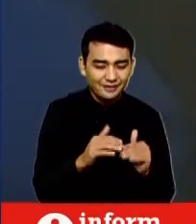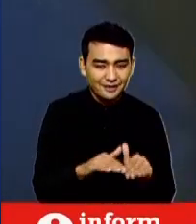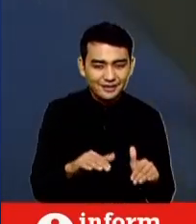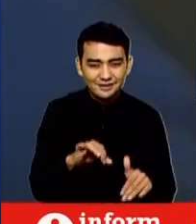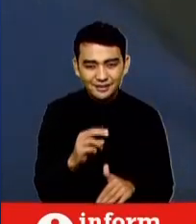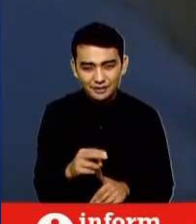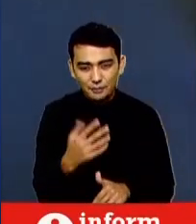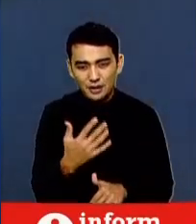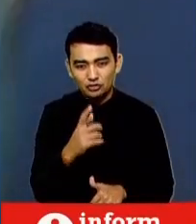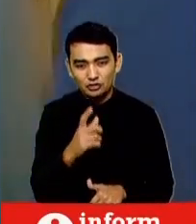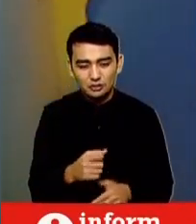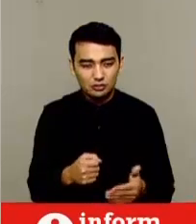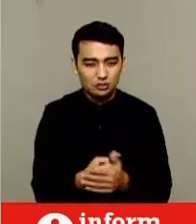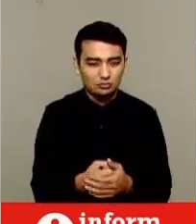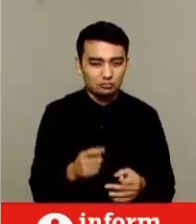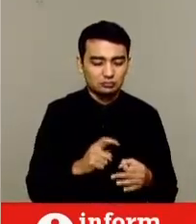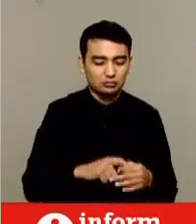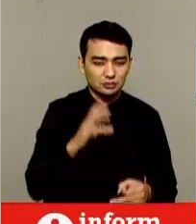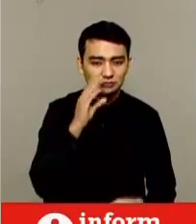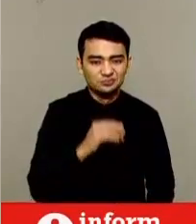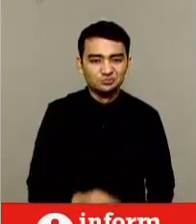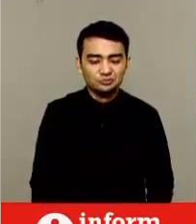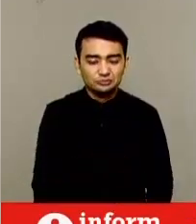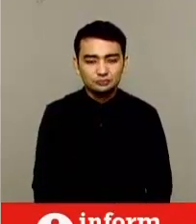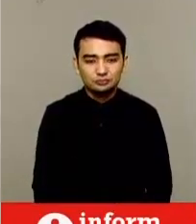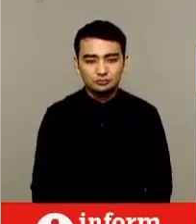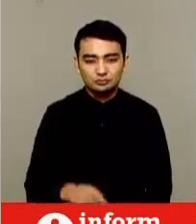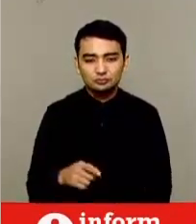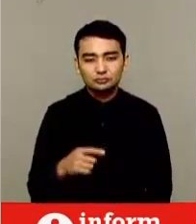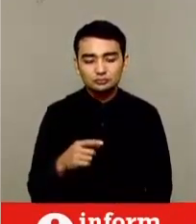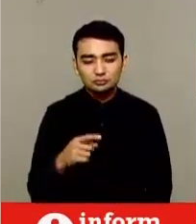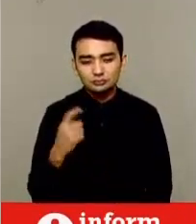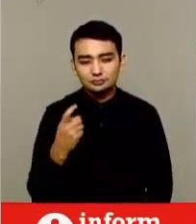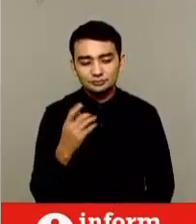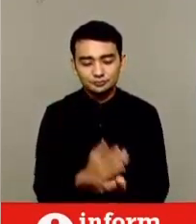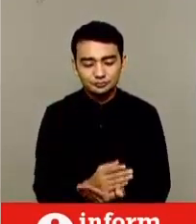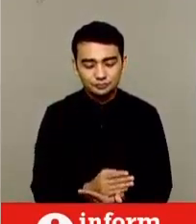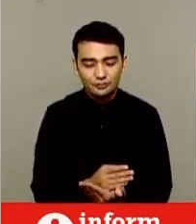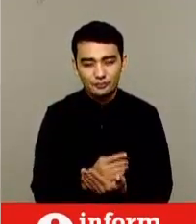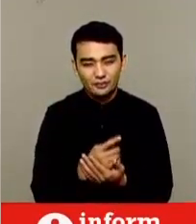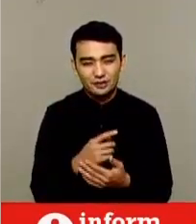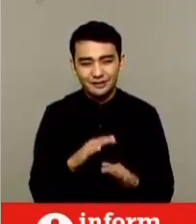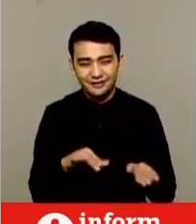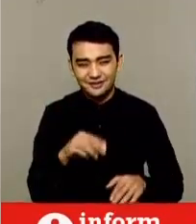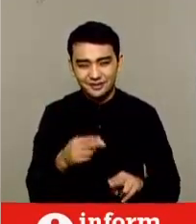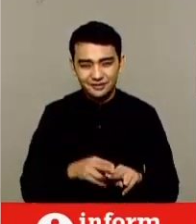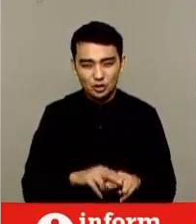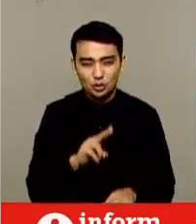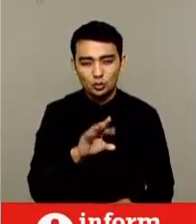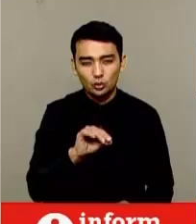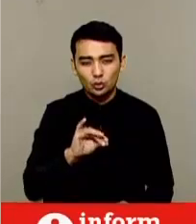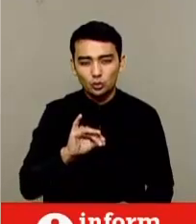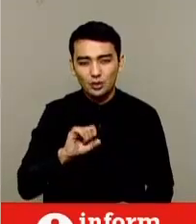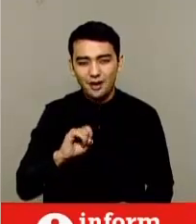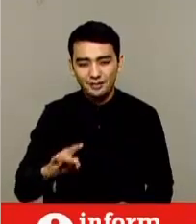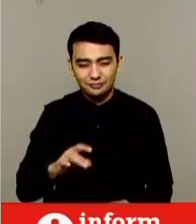алатын 5 адамға дейін тіркеле алады. Жекеменшік балабақшаларға енгізілген QR сканерлеу ол ең бірінші жаңа жемқорлыққа жою